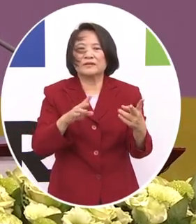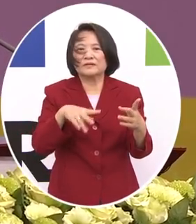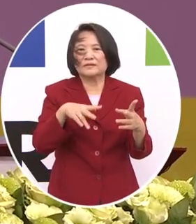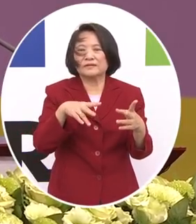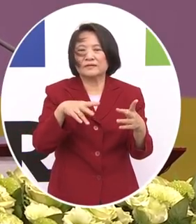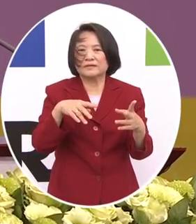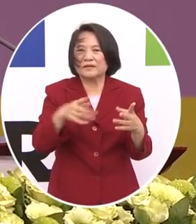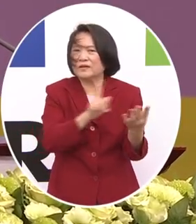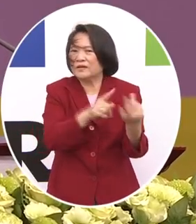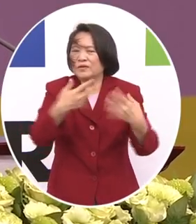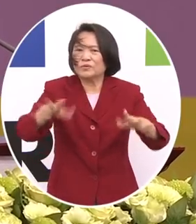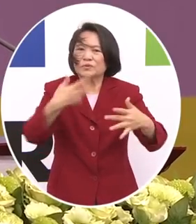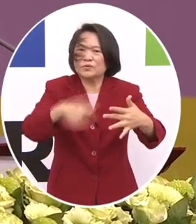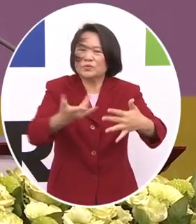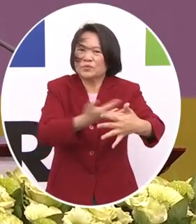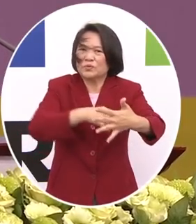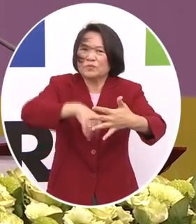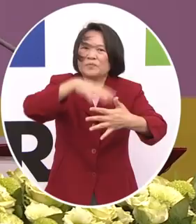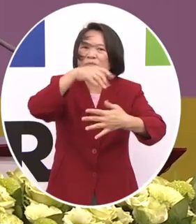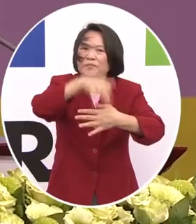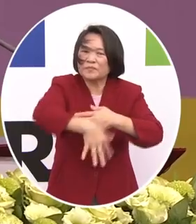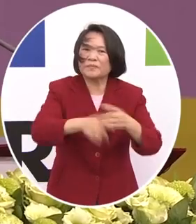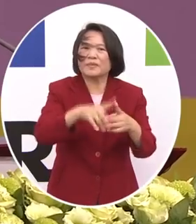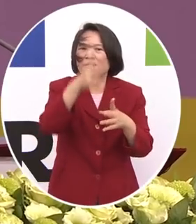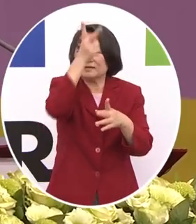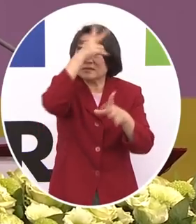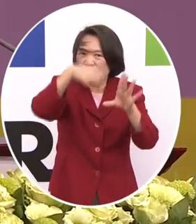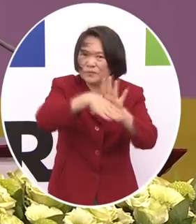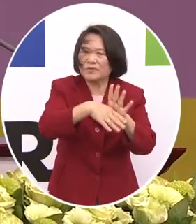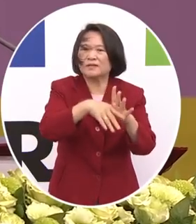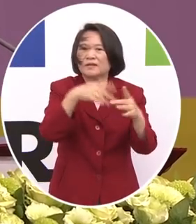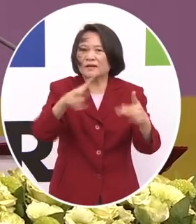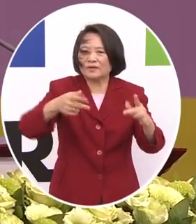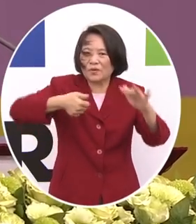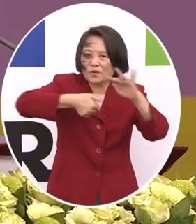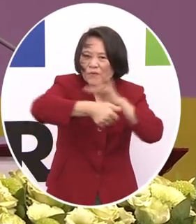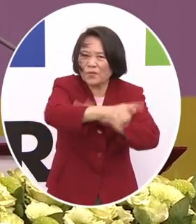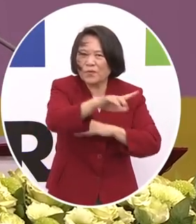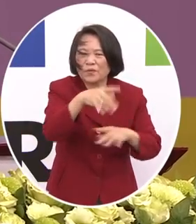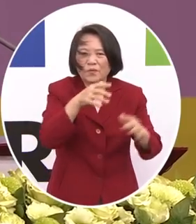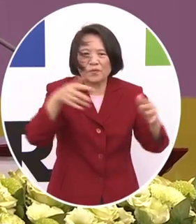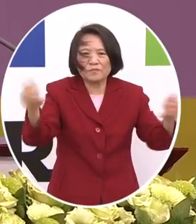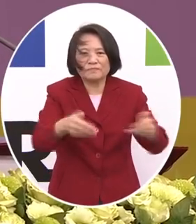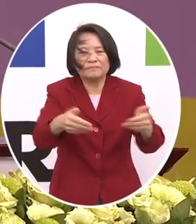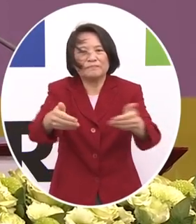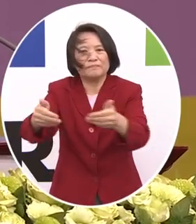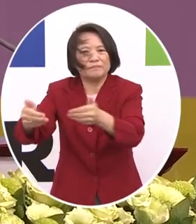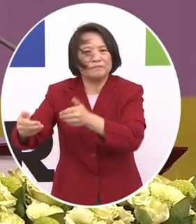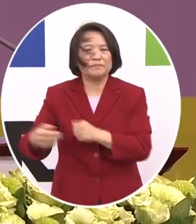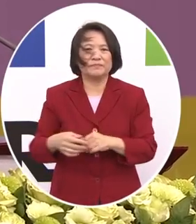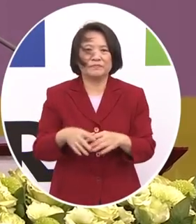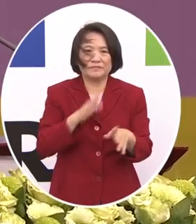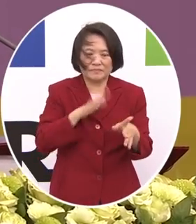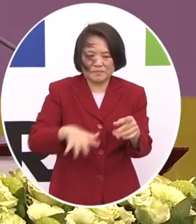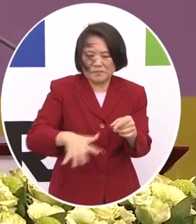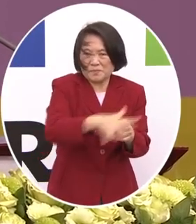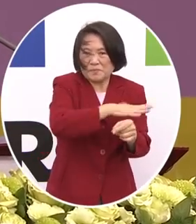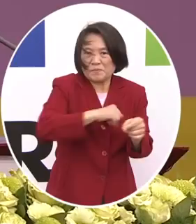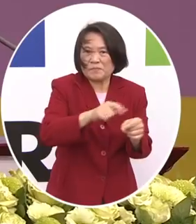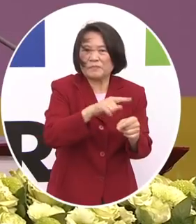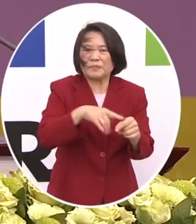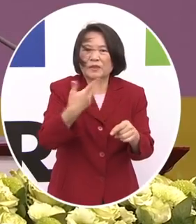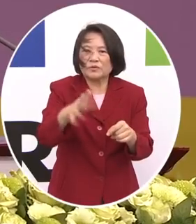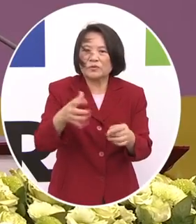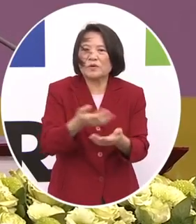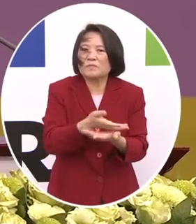水工程、增文水库防淤隧道的新建，我们稳定了从北到南的供